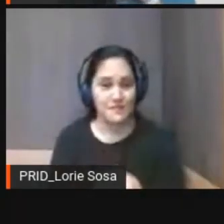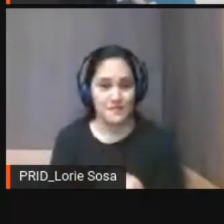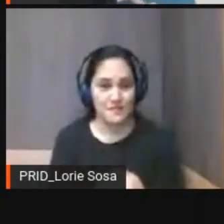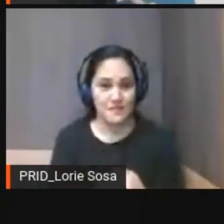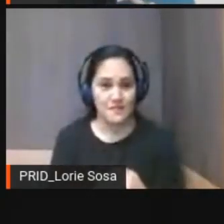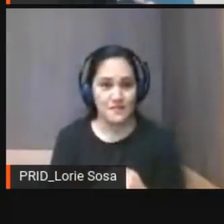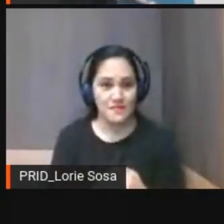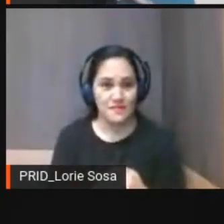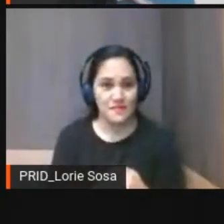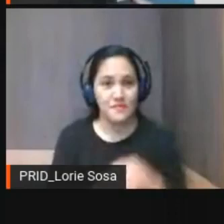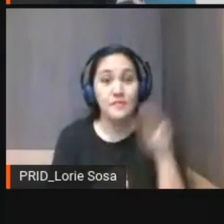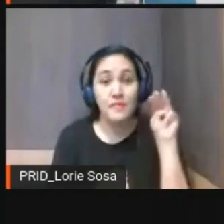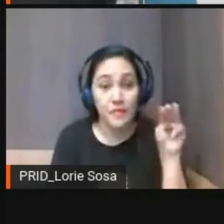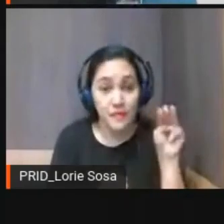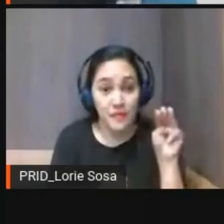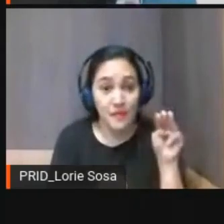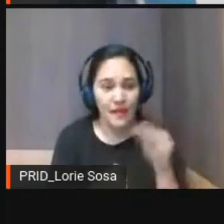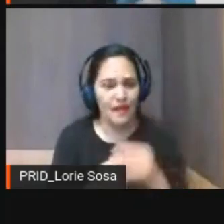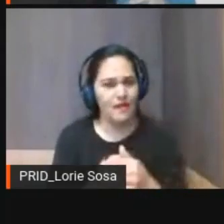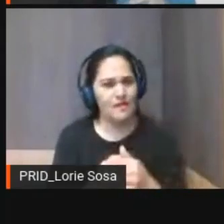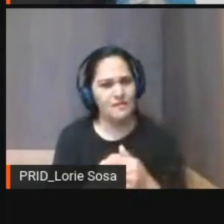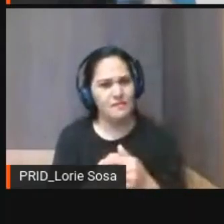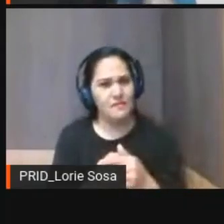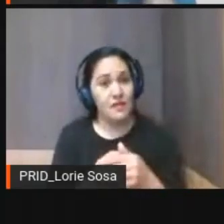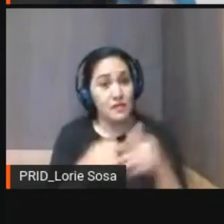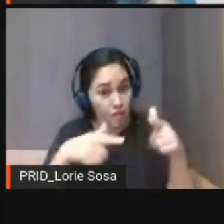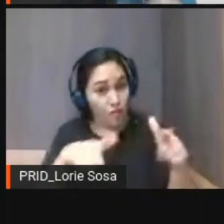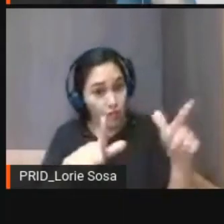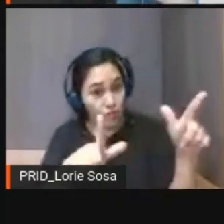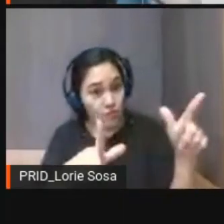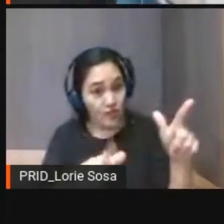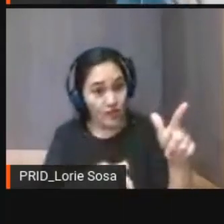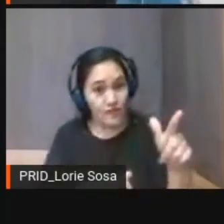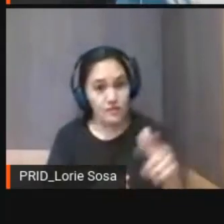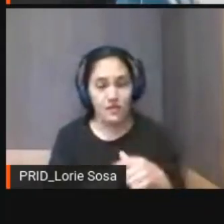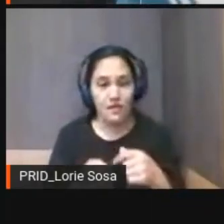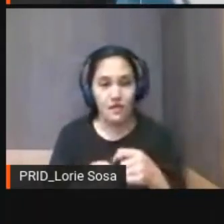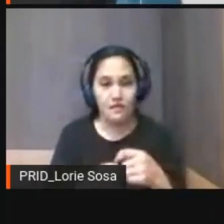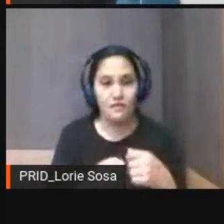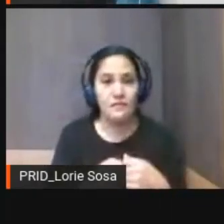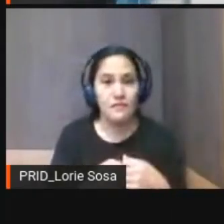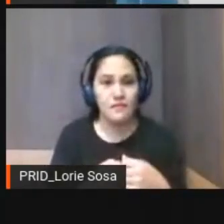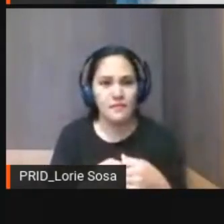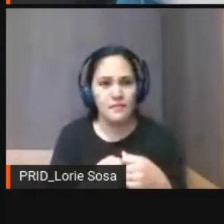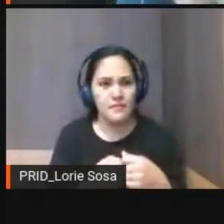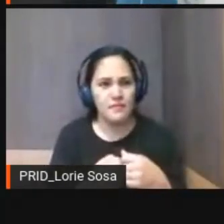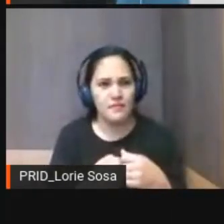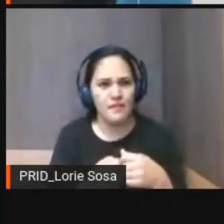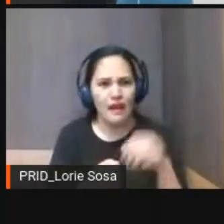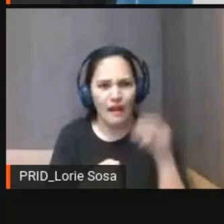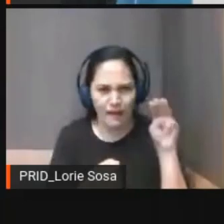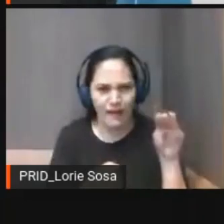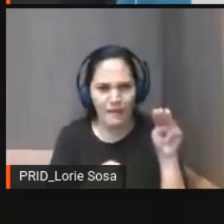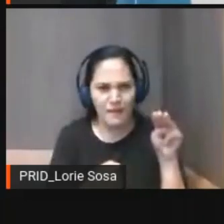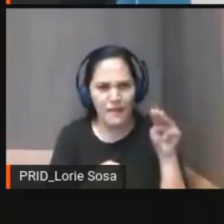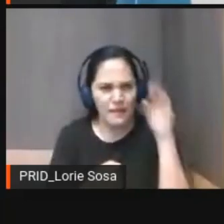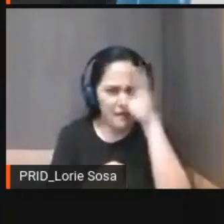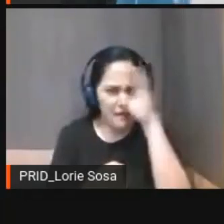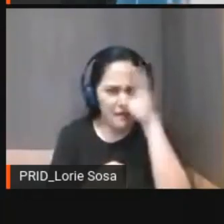Kailangan ba natin pumunta ng physical therapy? Kailangan ba natin mag-seek ng professional help and all that? And number